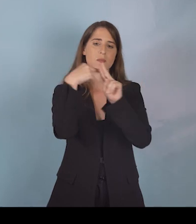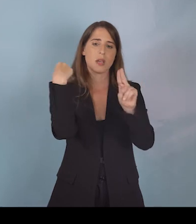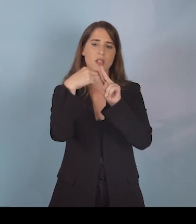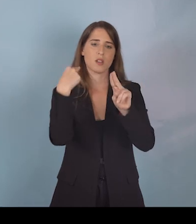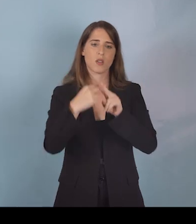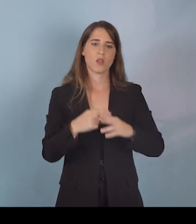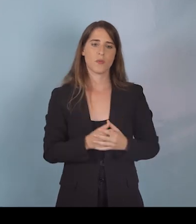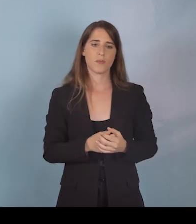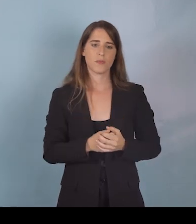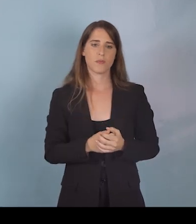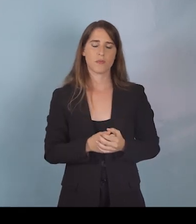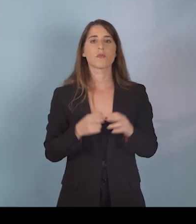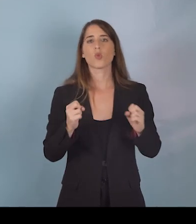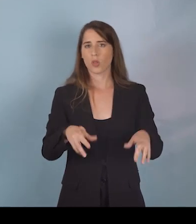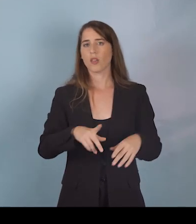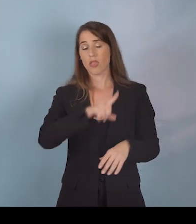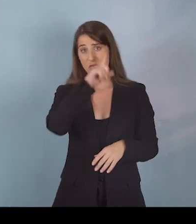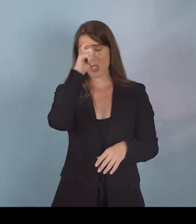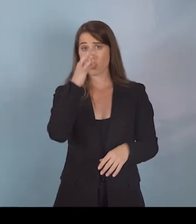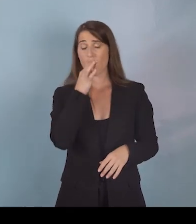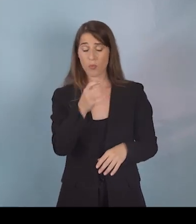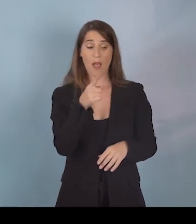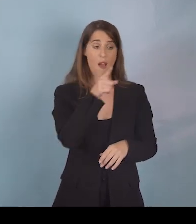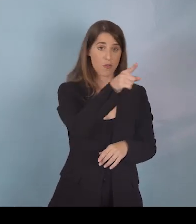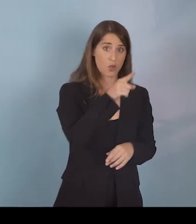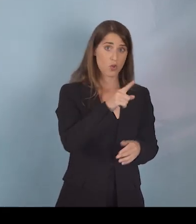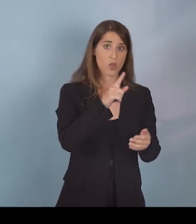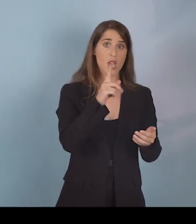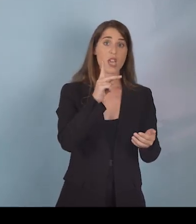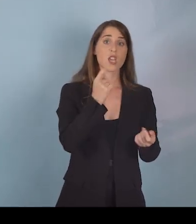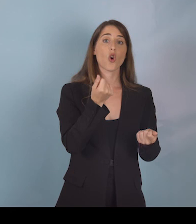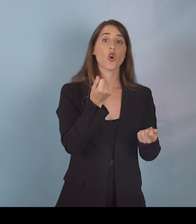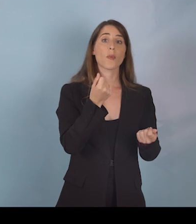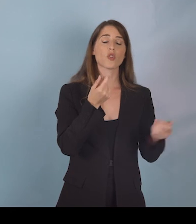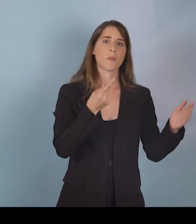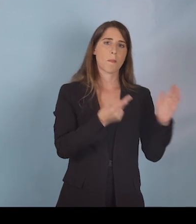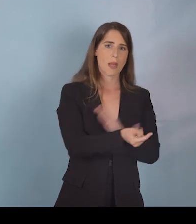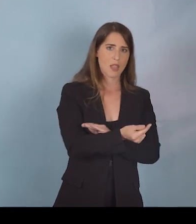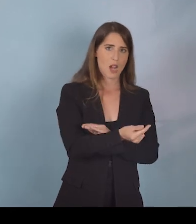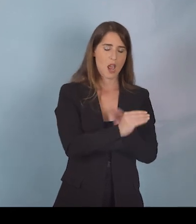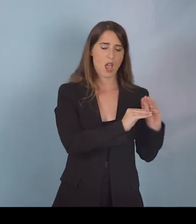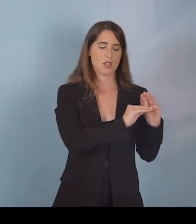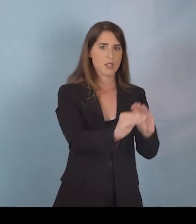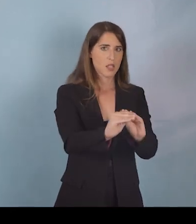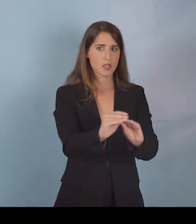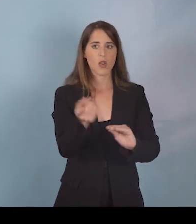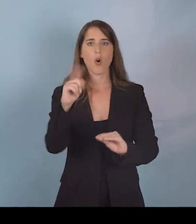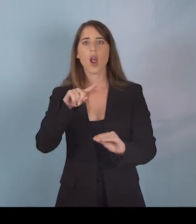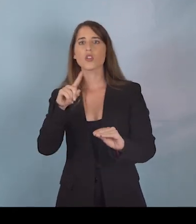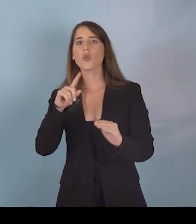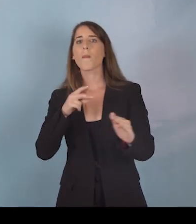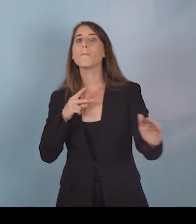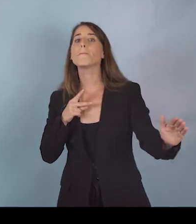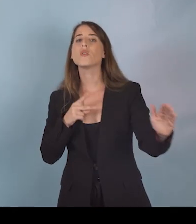να... Έτσι, γιατί είναι δύσκολο το να πούμε κάποιος ο οποίος είναι οικονομικός μετανάστης από το είναι πρόσφυγας που είναι